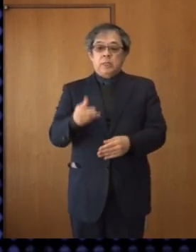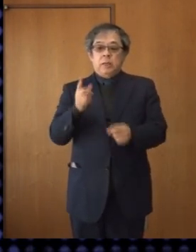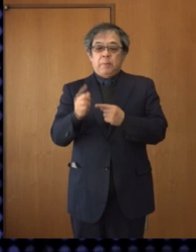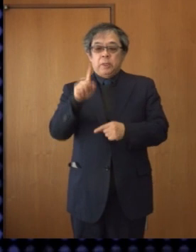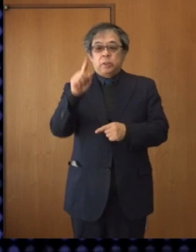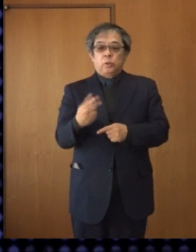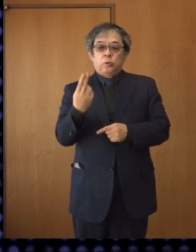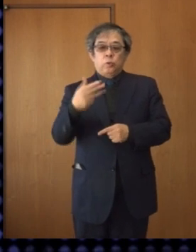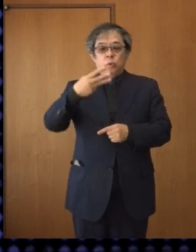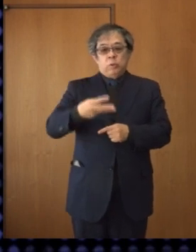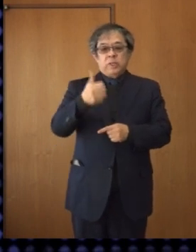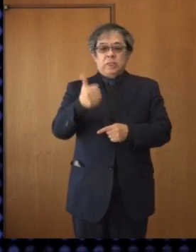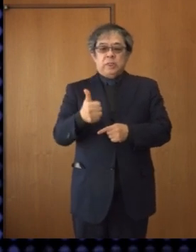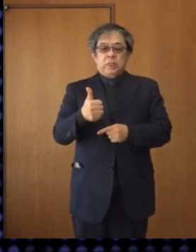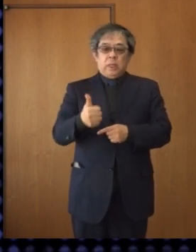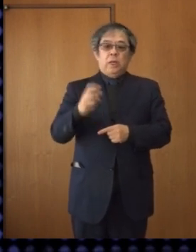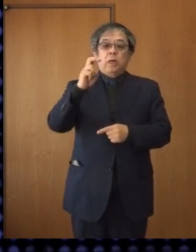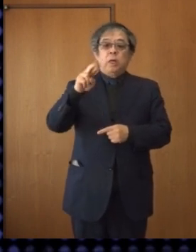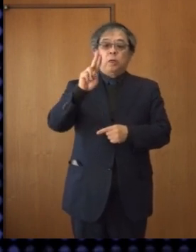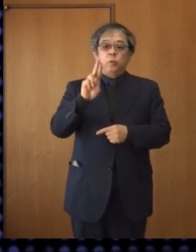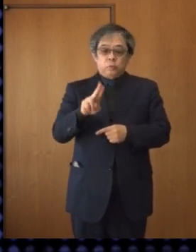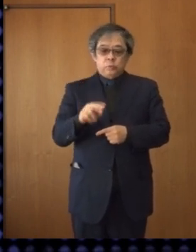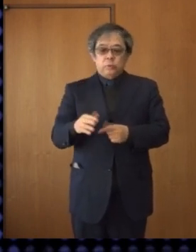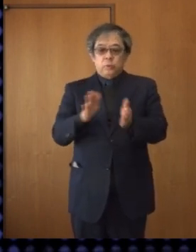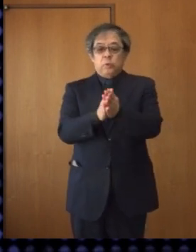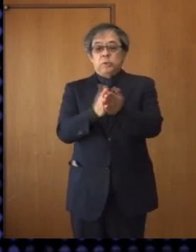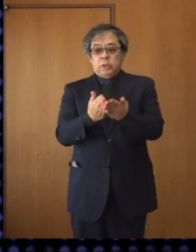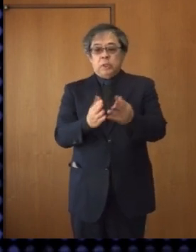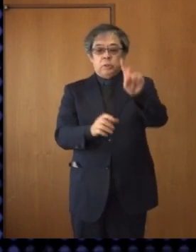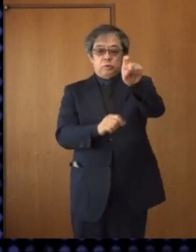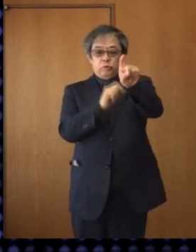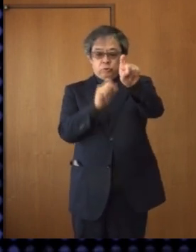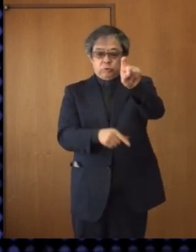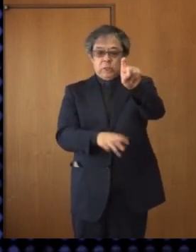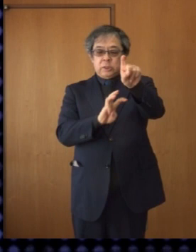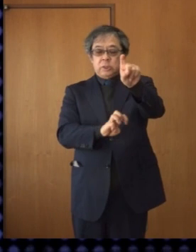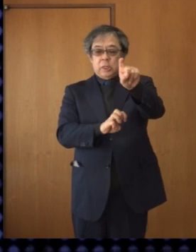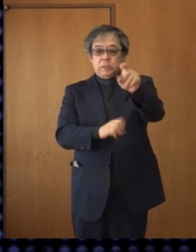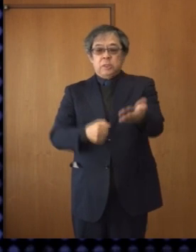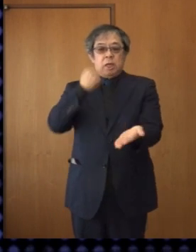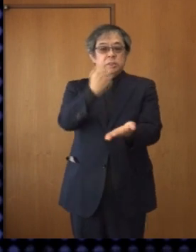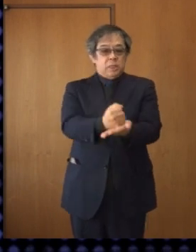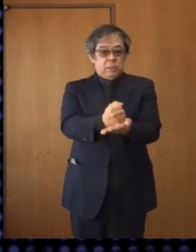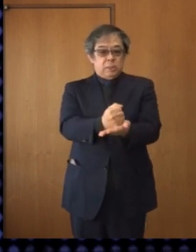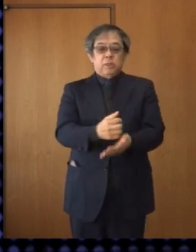摩の冊子が10月30日に完成しました。 1冊800円